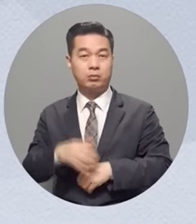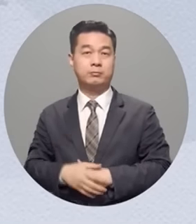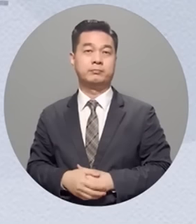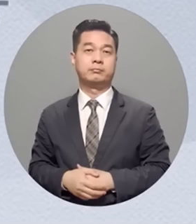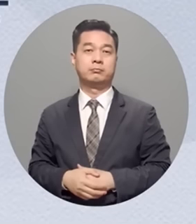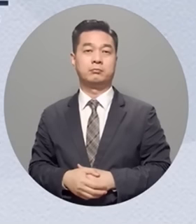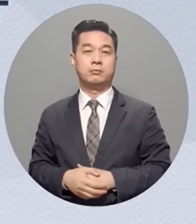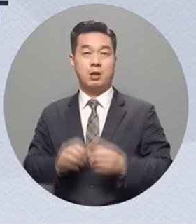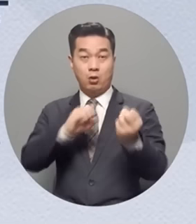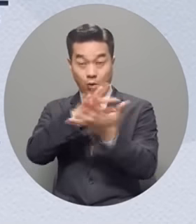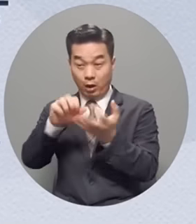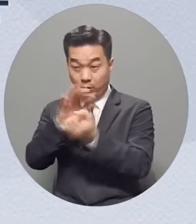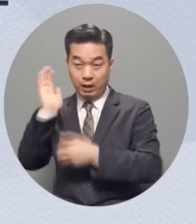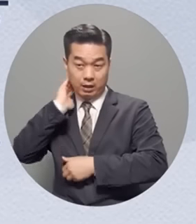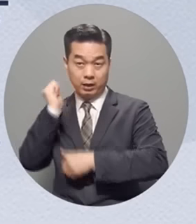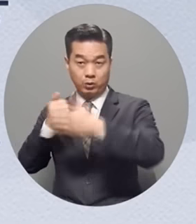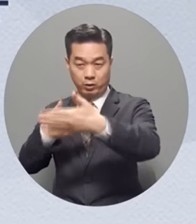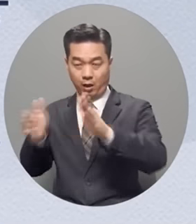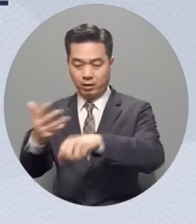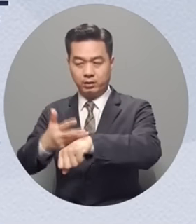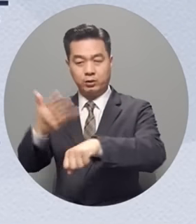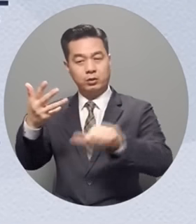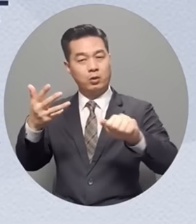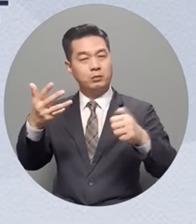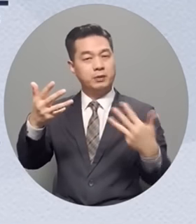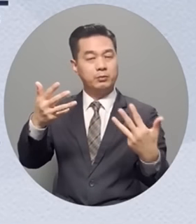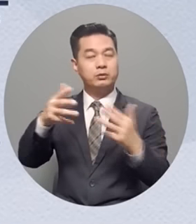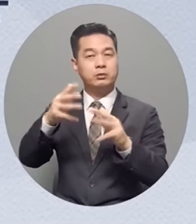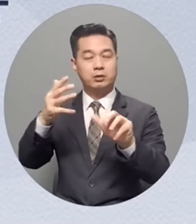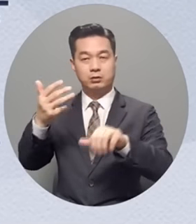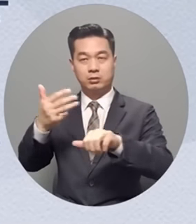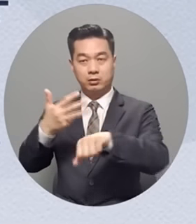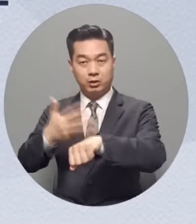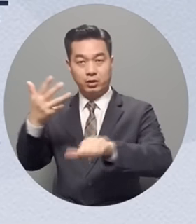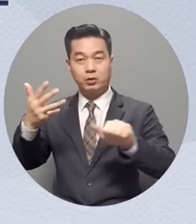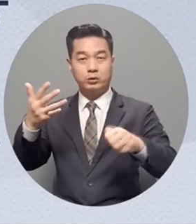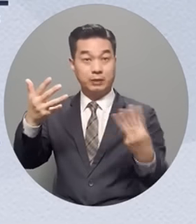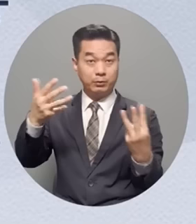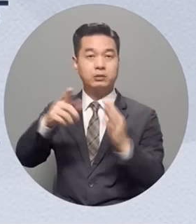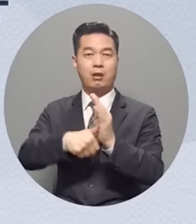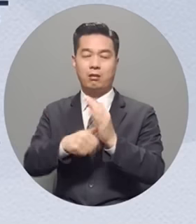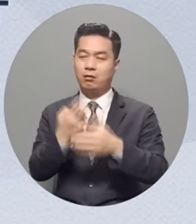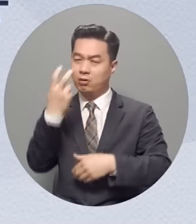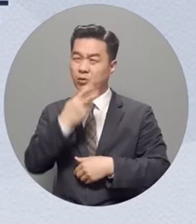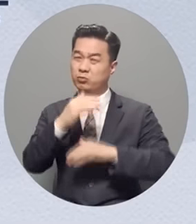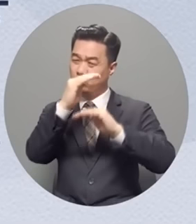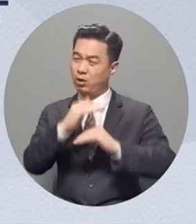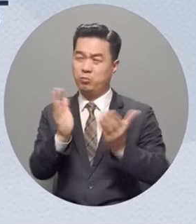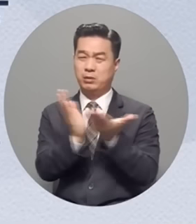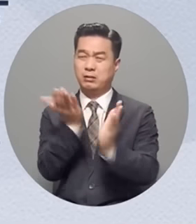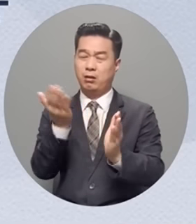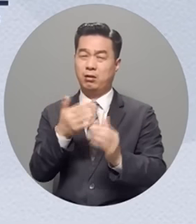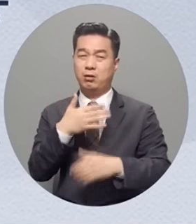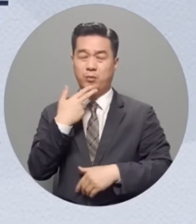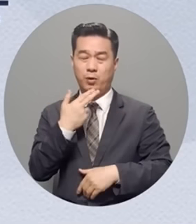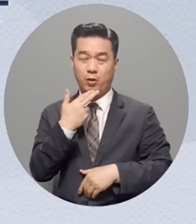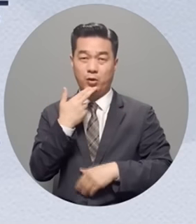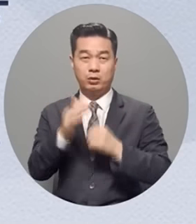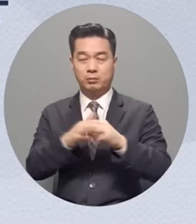혼란은 대통령실이 8시 53분쯤 인선은 검토된 바 없다는 공식 입장을 내놓으면서 일단